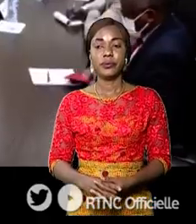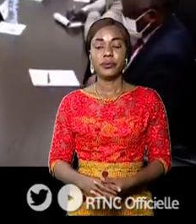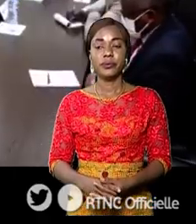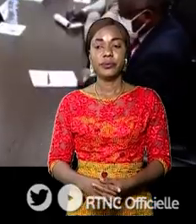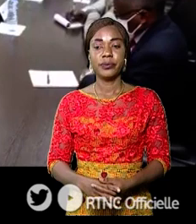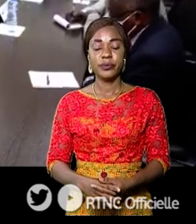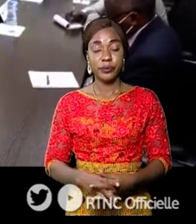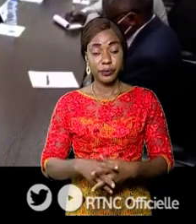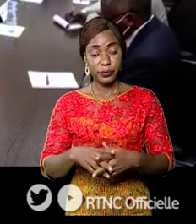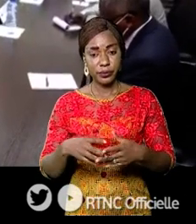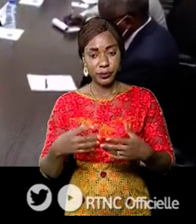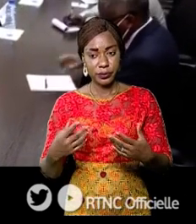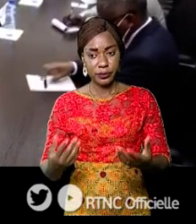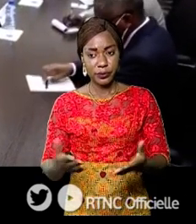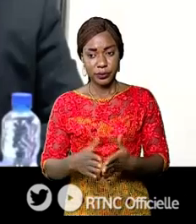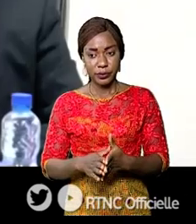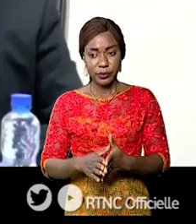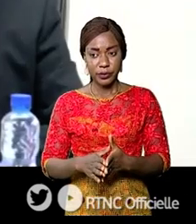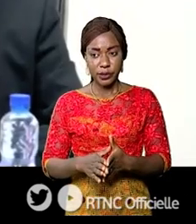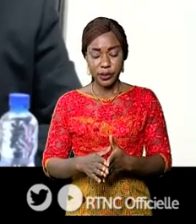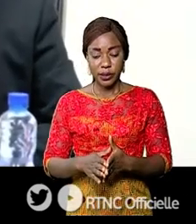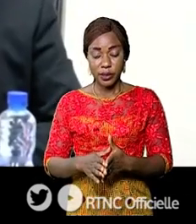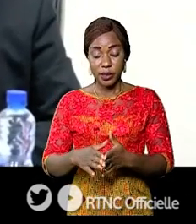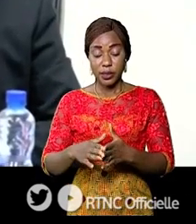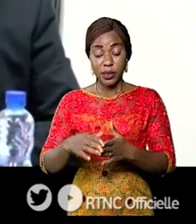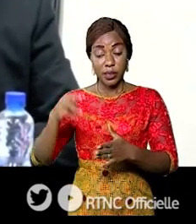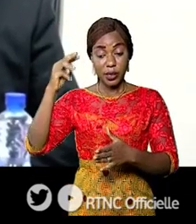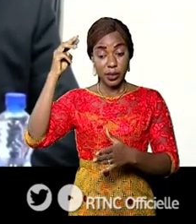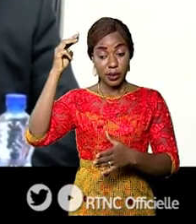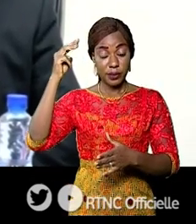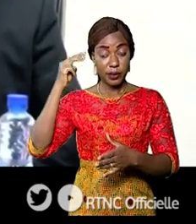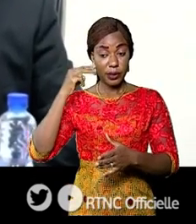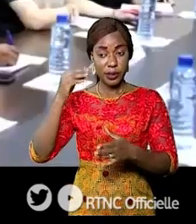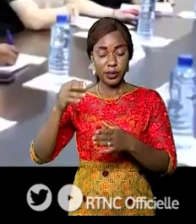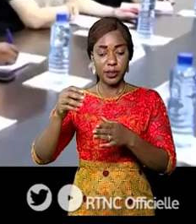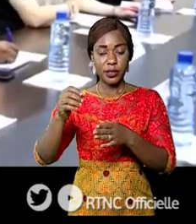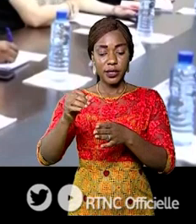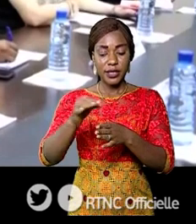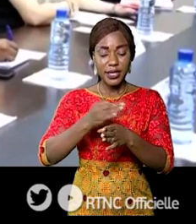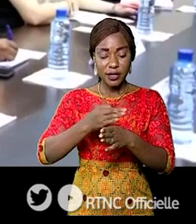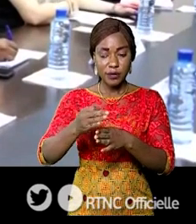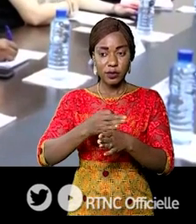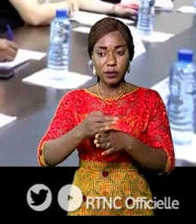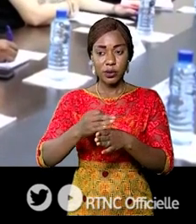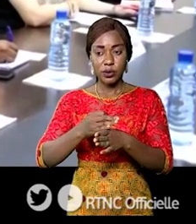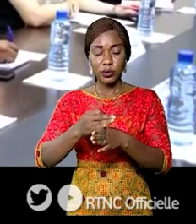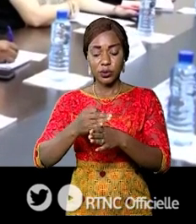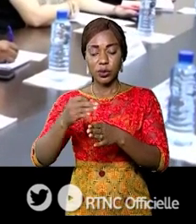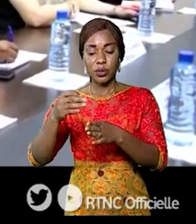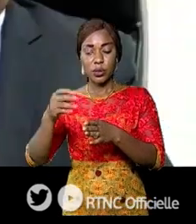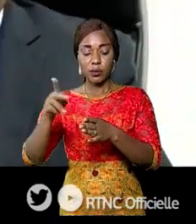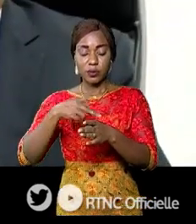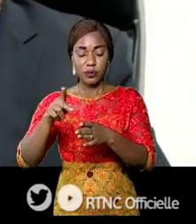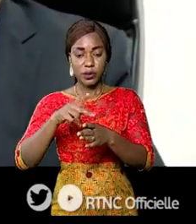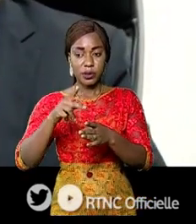Au cours de cette importante séance de travail entre le ministre de la Formation professionnelle, Arts et Métiers et cette délégation de la Banque